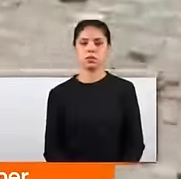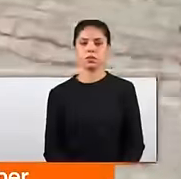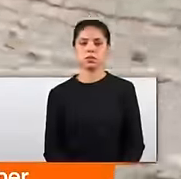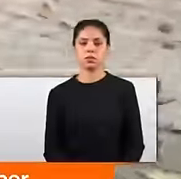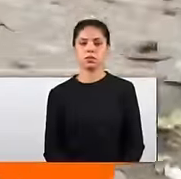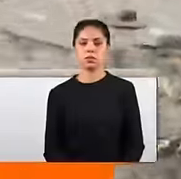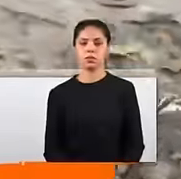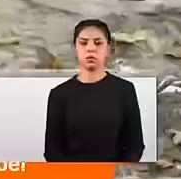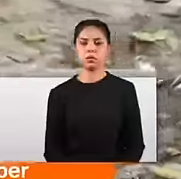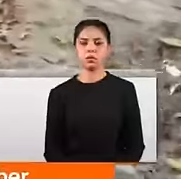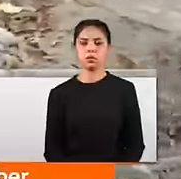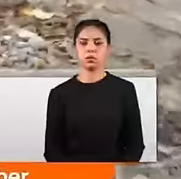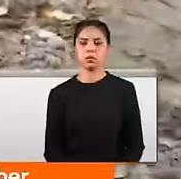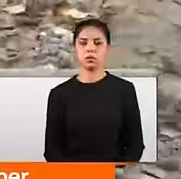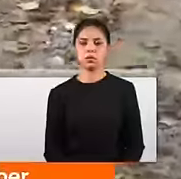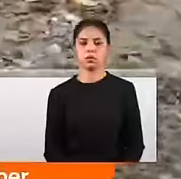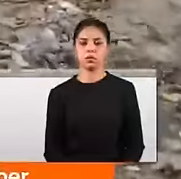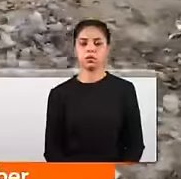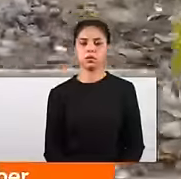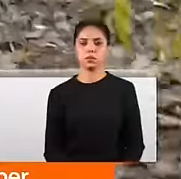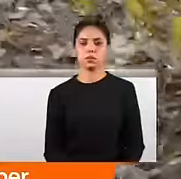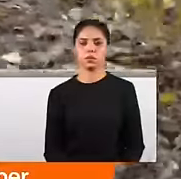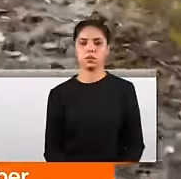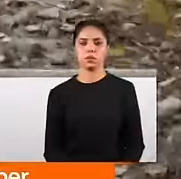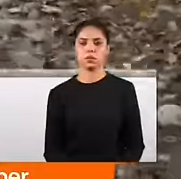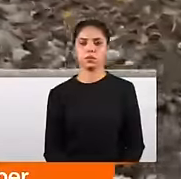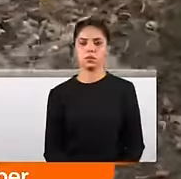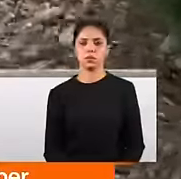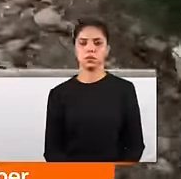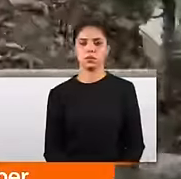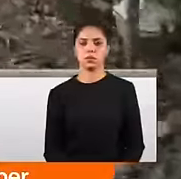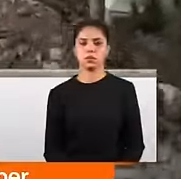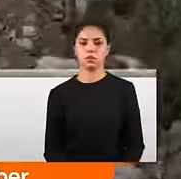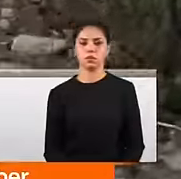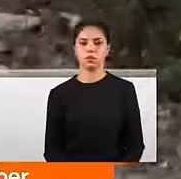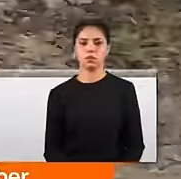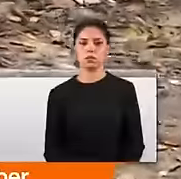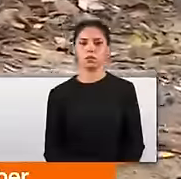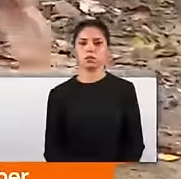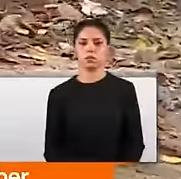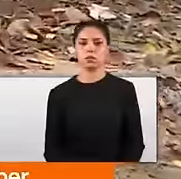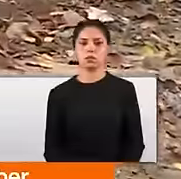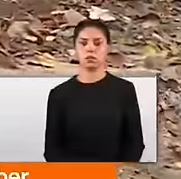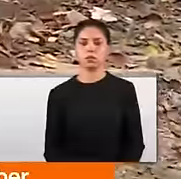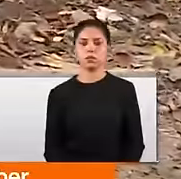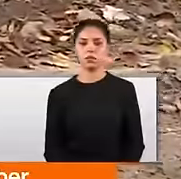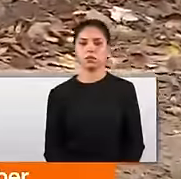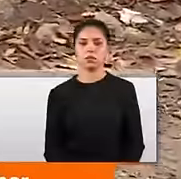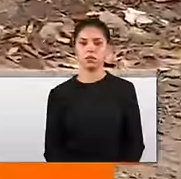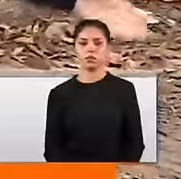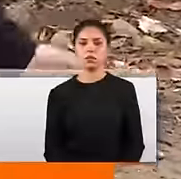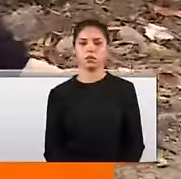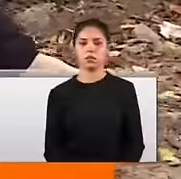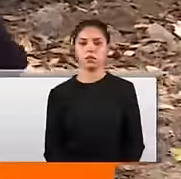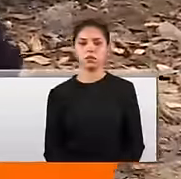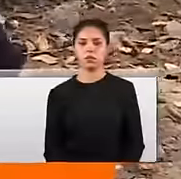döşedi. Yani bir yağmur yağdığında ne bir araba çıkabilir buradan ne bir araba girebilir. Belediyeden rica ediyoruz hani gelince girin diye, onlar da